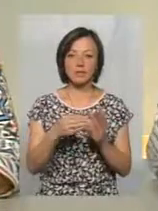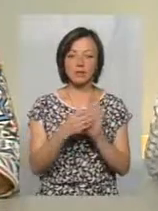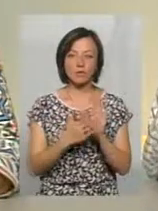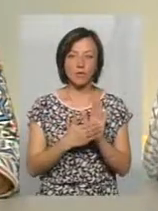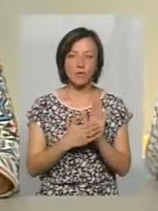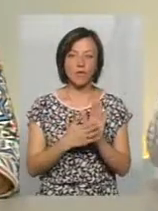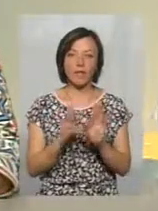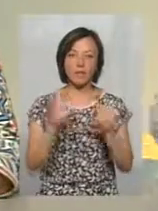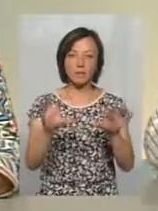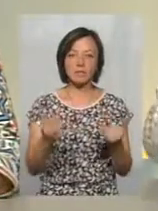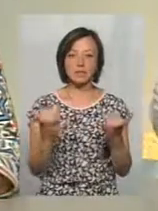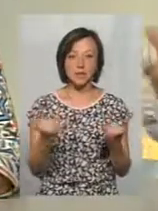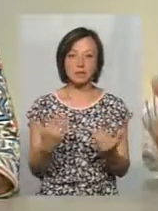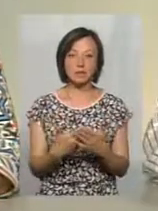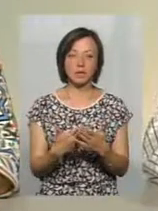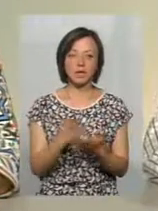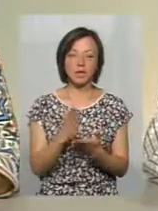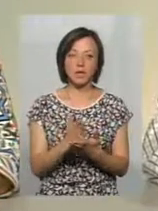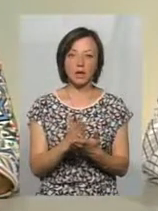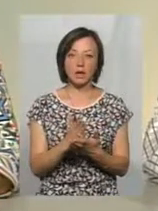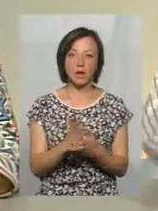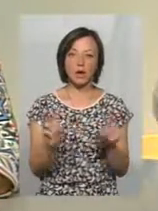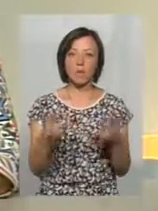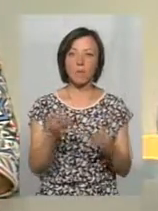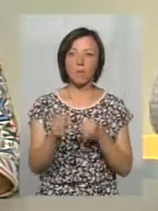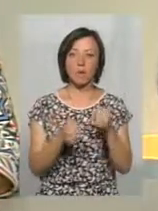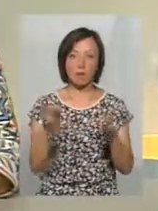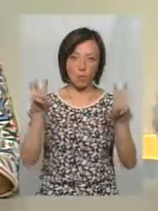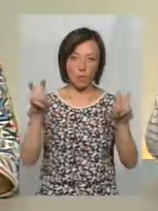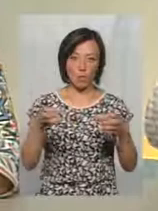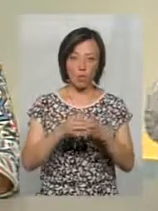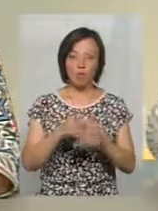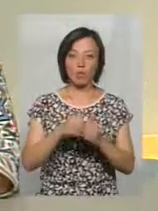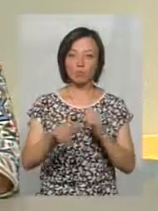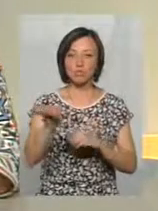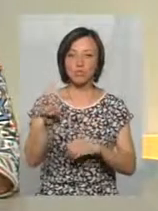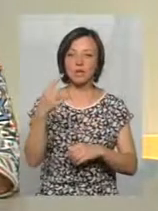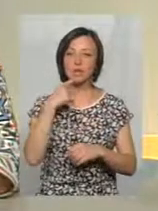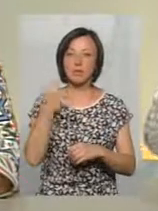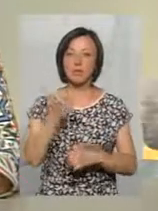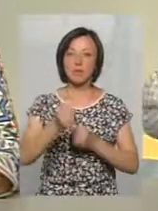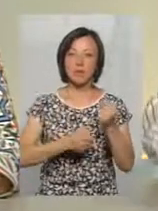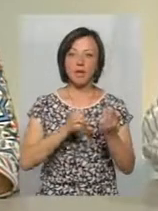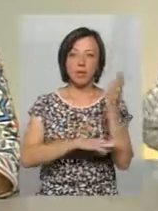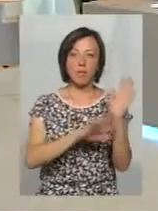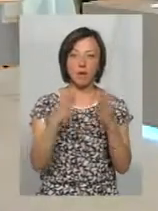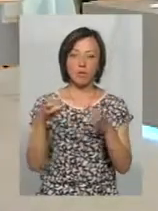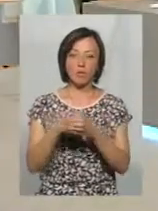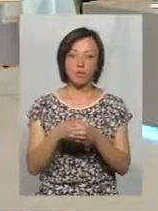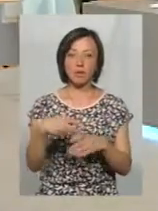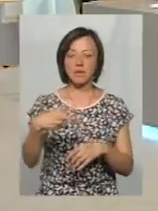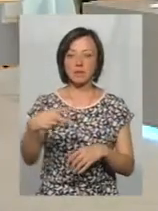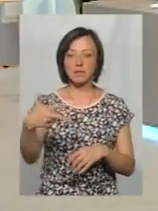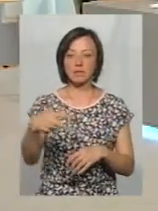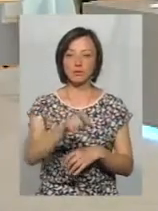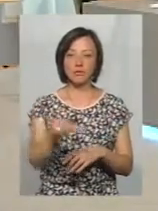незареєстрований, нелегалізований. Зараз, наприклад, є клуби бігу, так, от вони збираються кожну там суботу, неділю, вони бігають в парку, там їх групами по 20, по